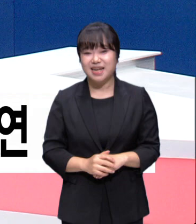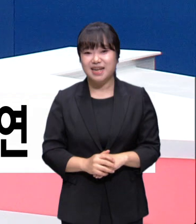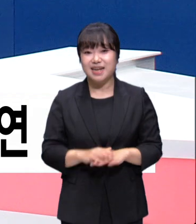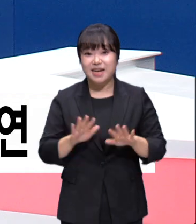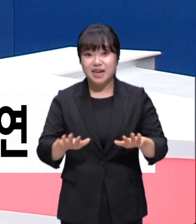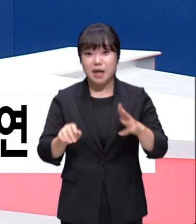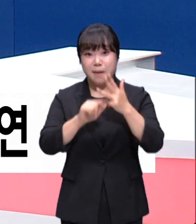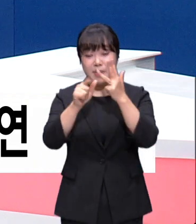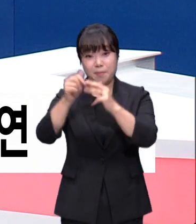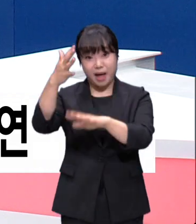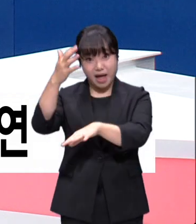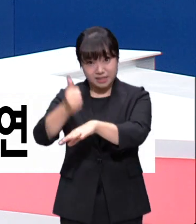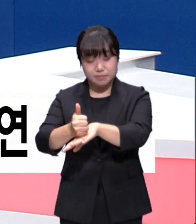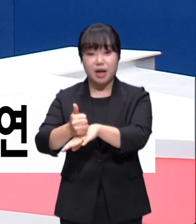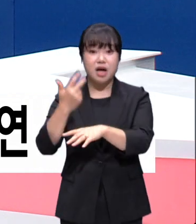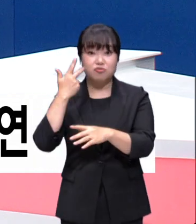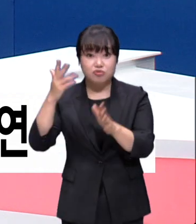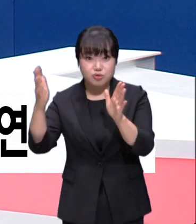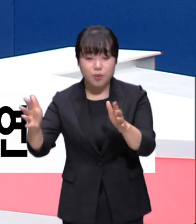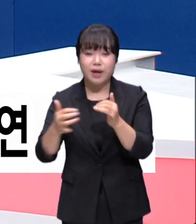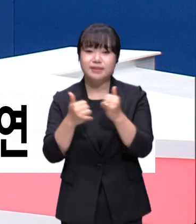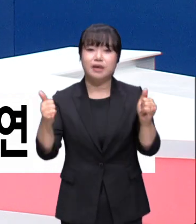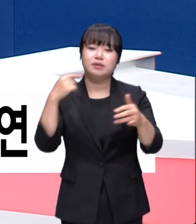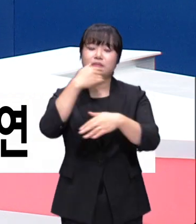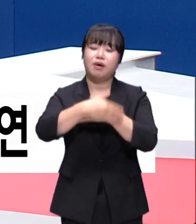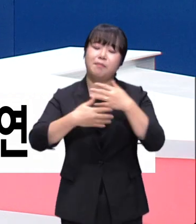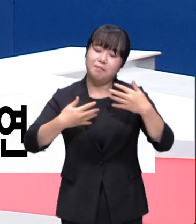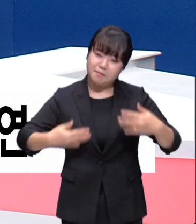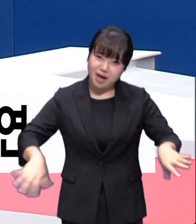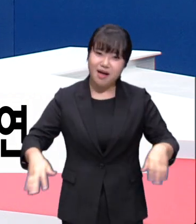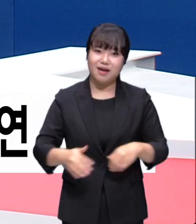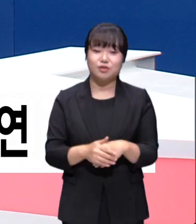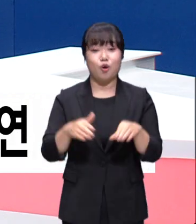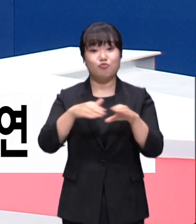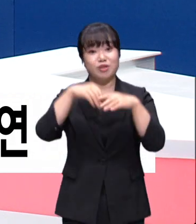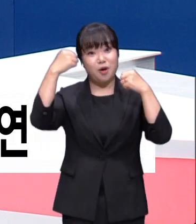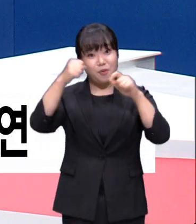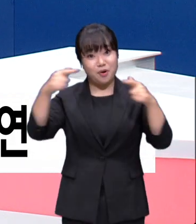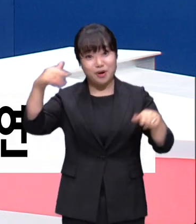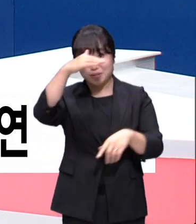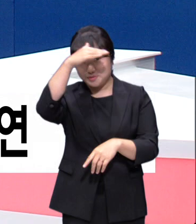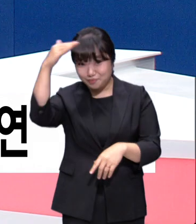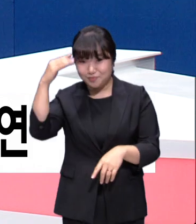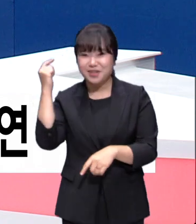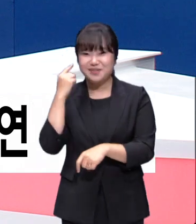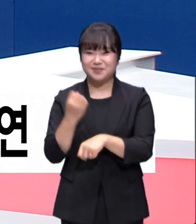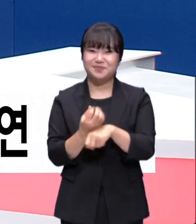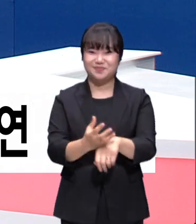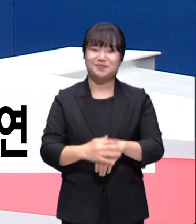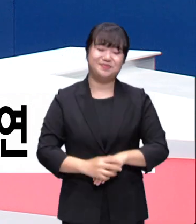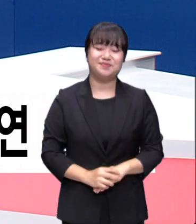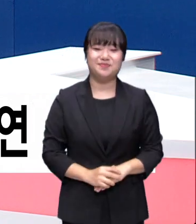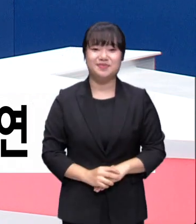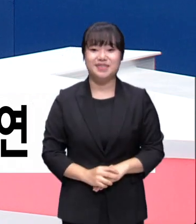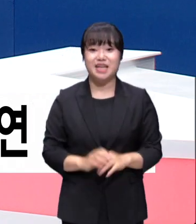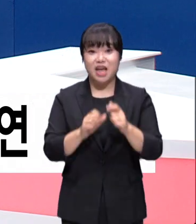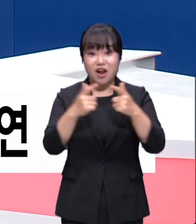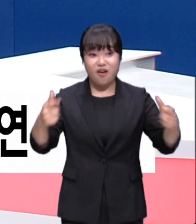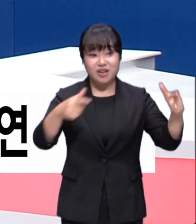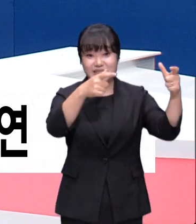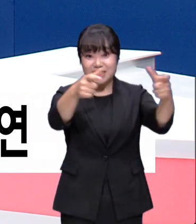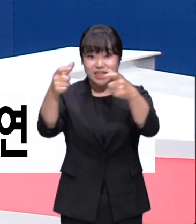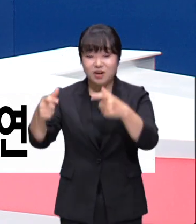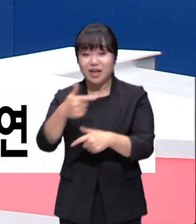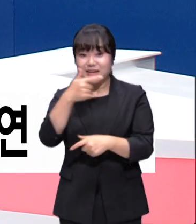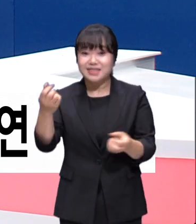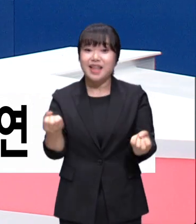네, 이달 마지막 주에는 이 시민들의 지친 심신을 달래며 문화 공연을 감상할 수 있는 소식들이 많습니다. 여러 지역에서 이